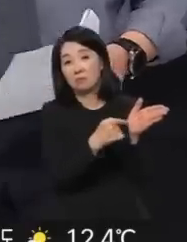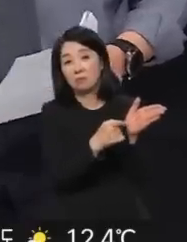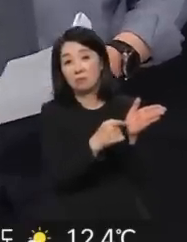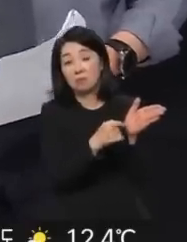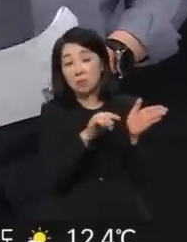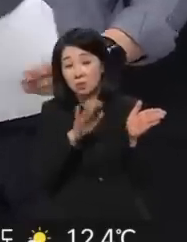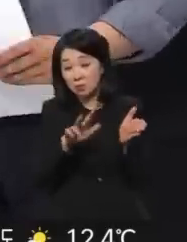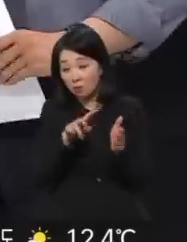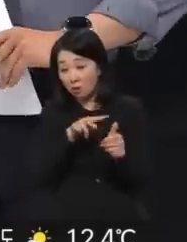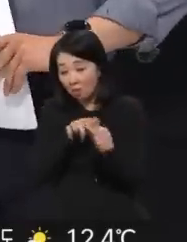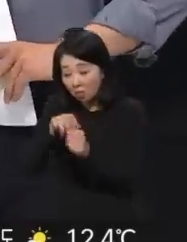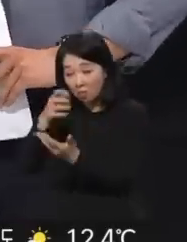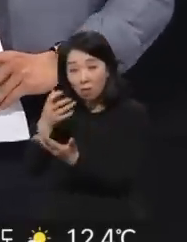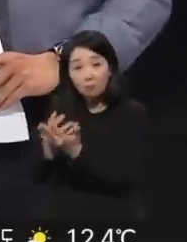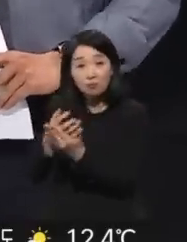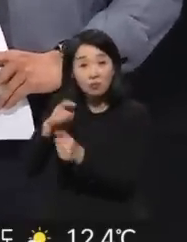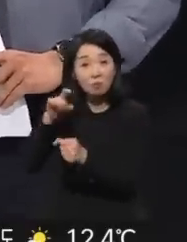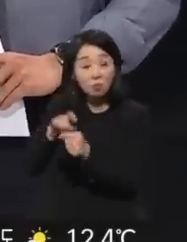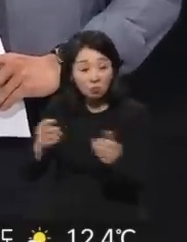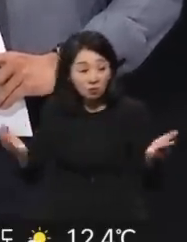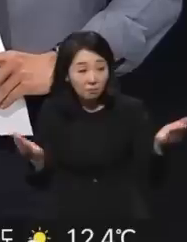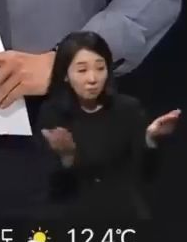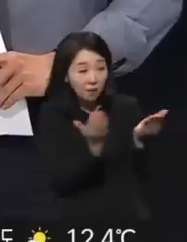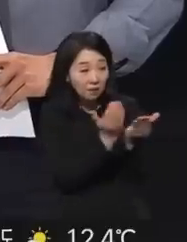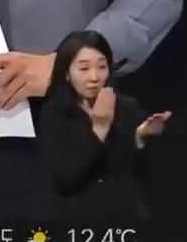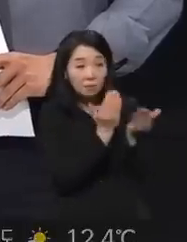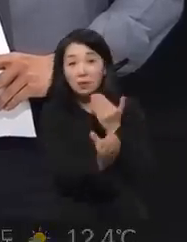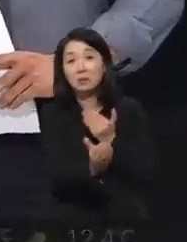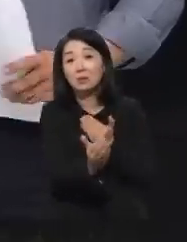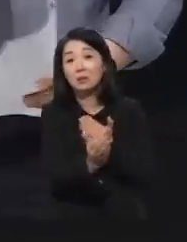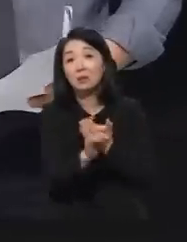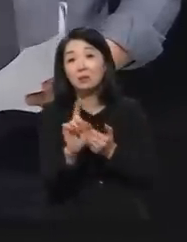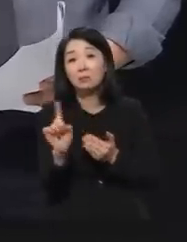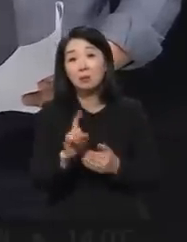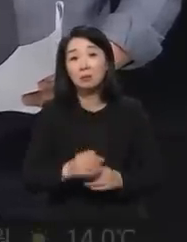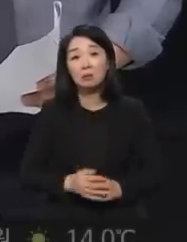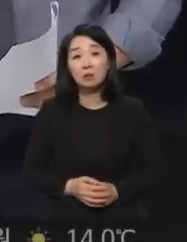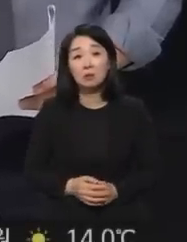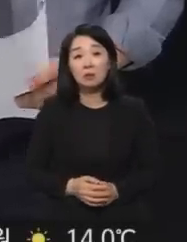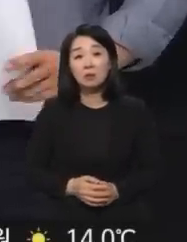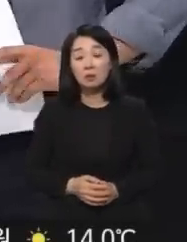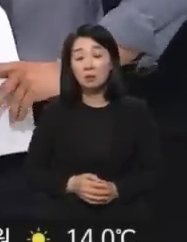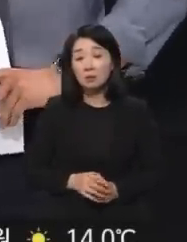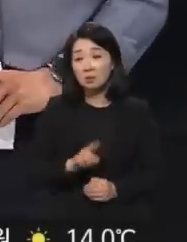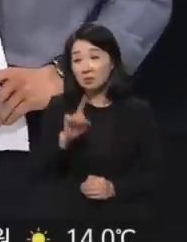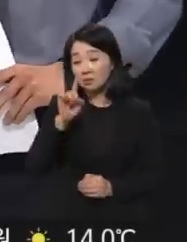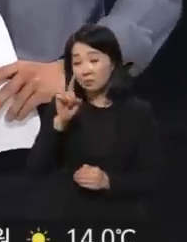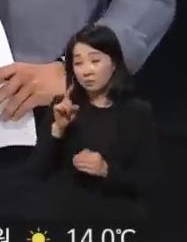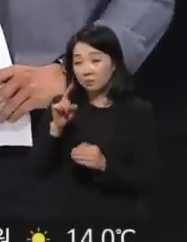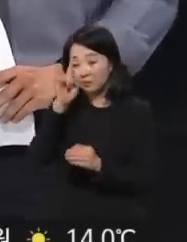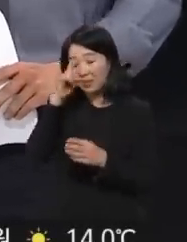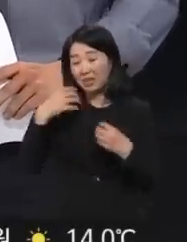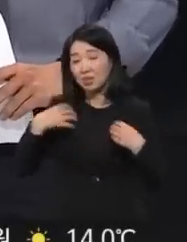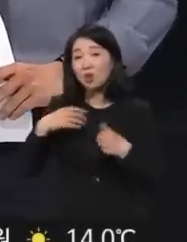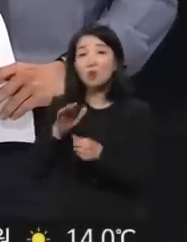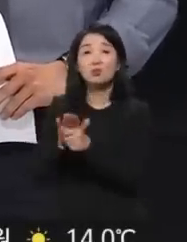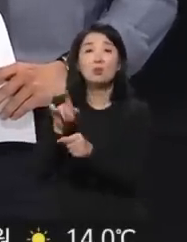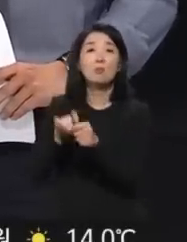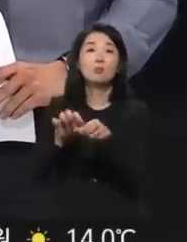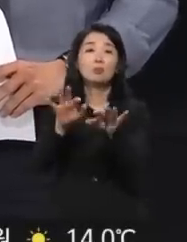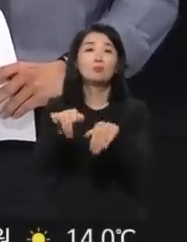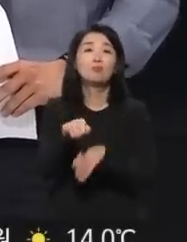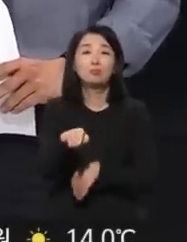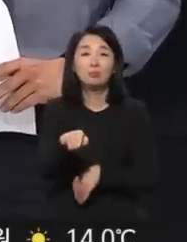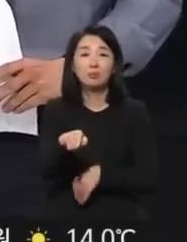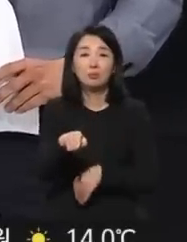이번 문건이 이 목적에 부합하느냐 할 두고도 지적이 쏟아졌습니다. 오로지 현 정권을 지원하기 위한 목적으로 작성된 문건에